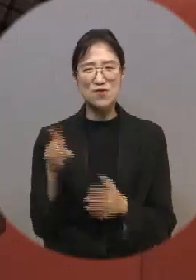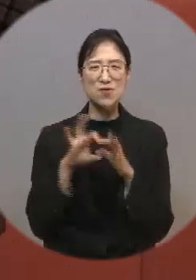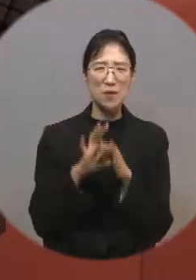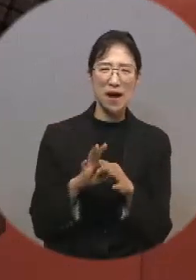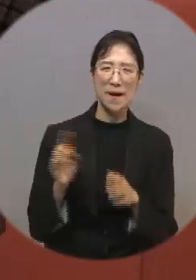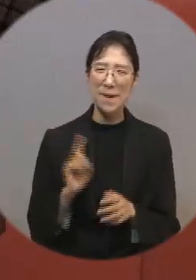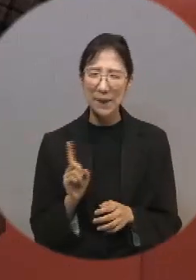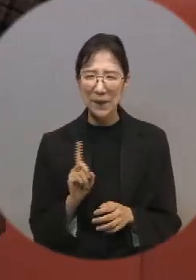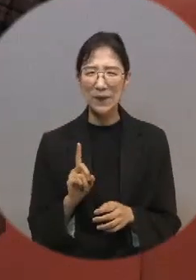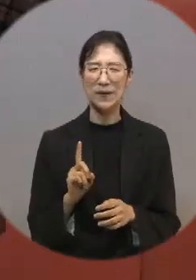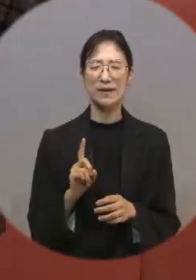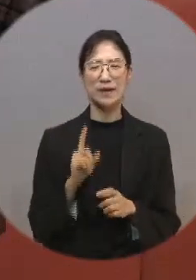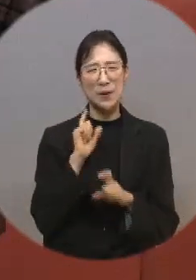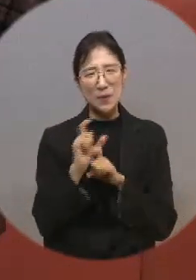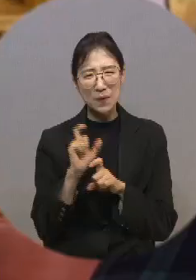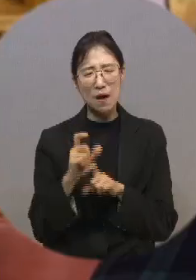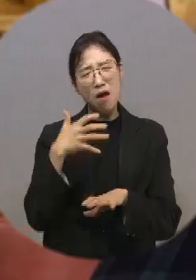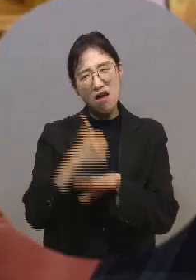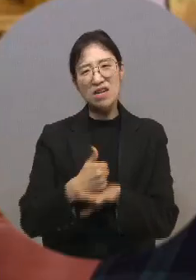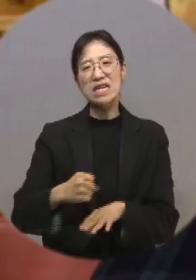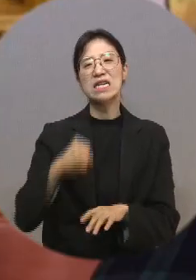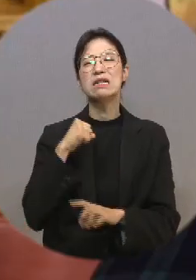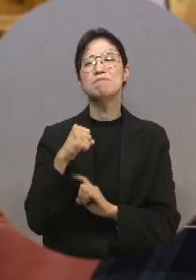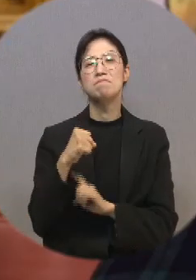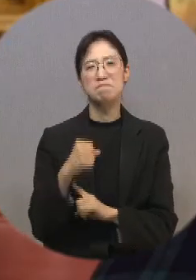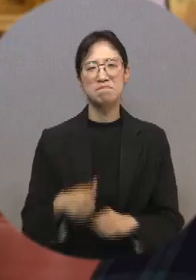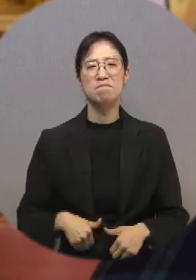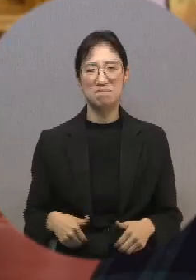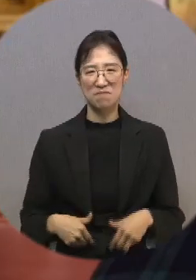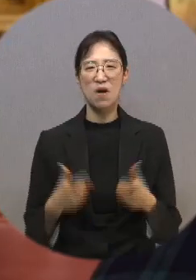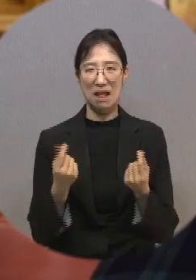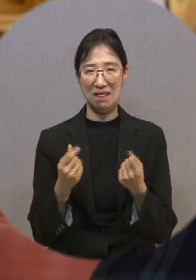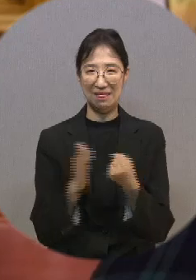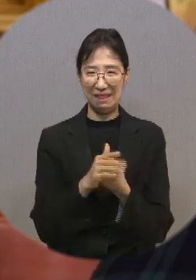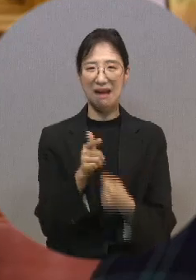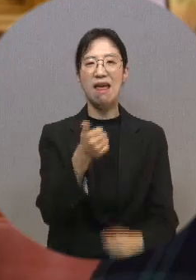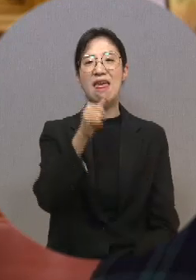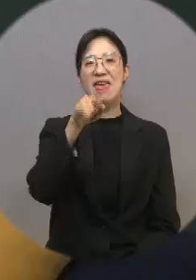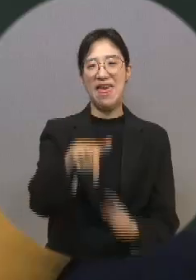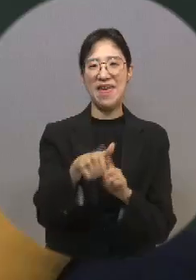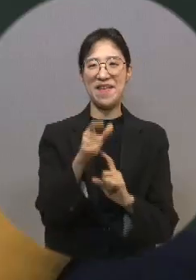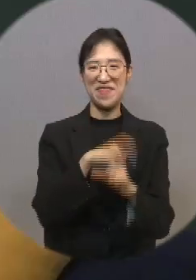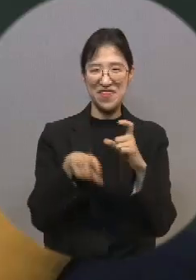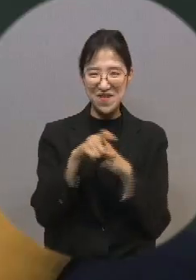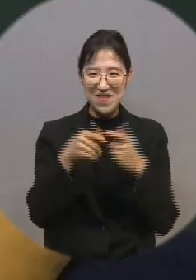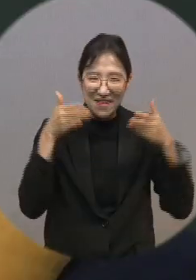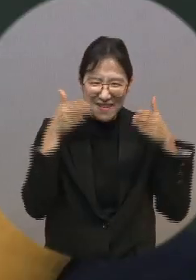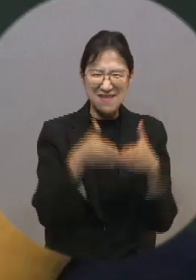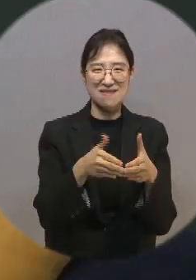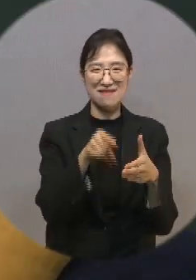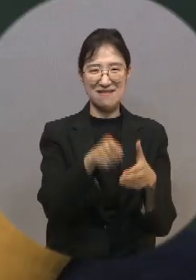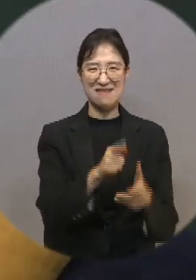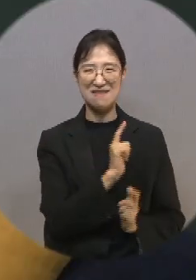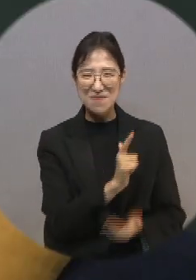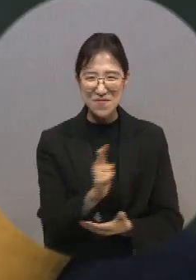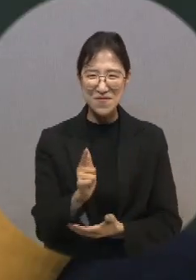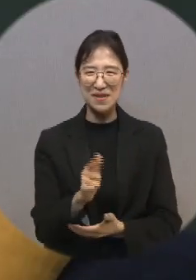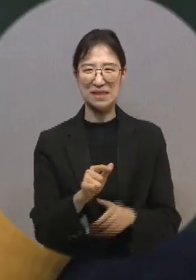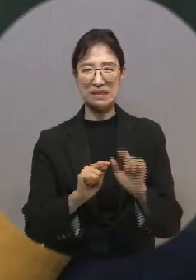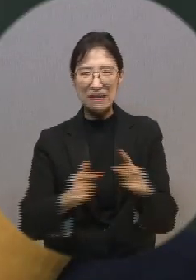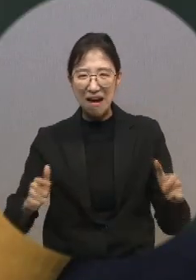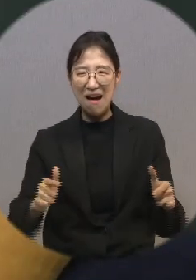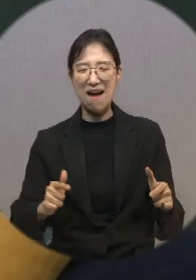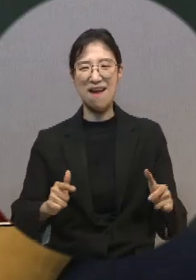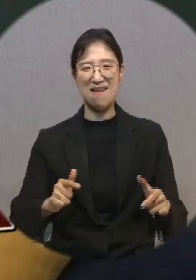되는가. 그래서 결국은 힘밖에 없다. 그래서 핵으로. 그래서 핵을 더 강화하고 첨단 전략 무기를 더